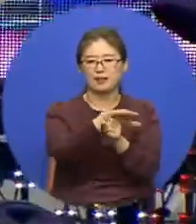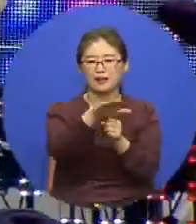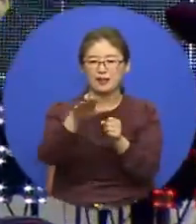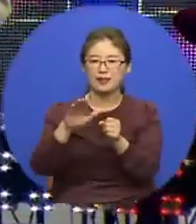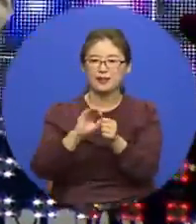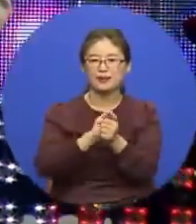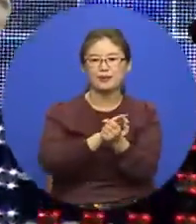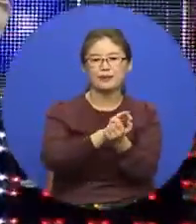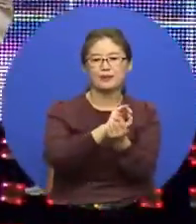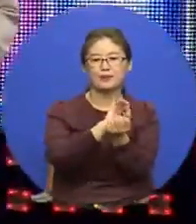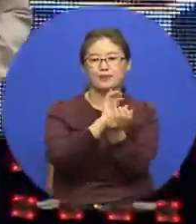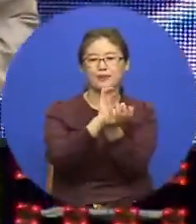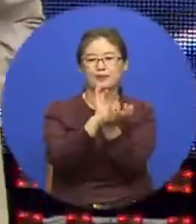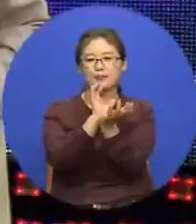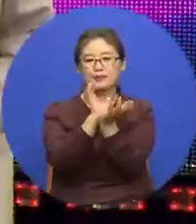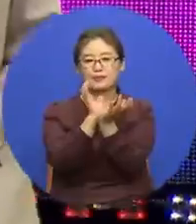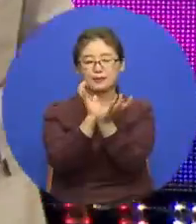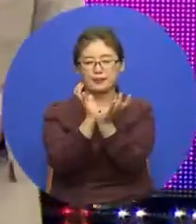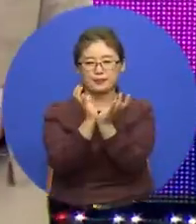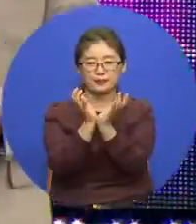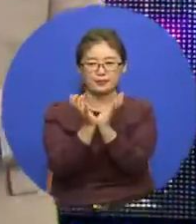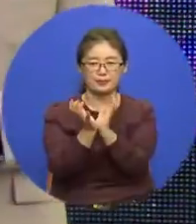사랑 꼭 피우기